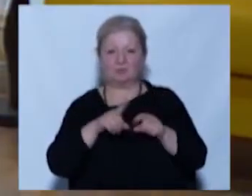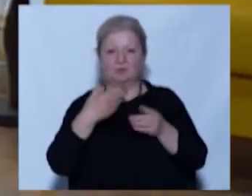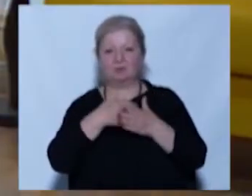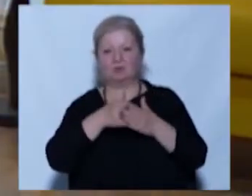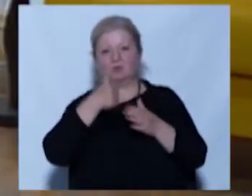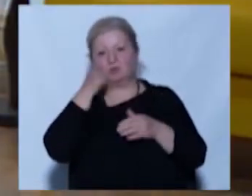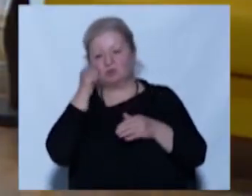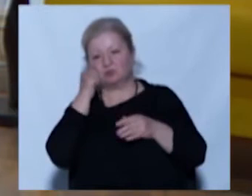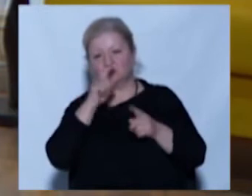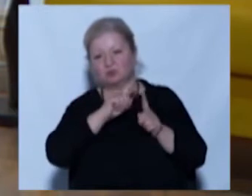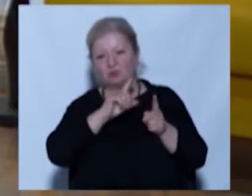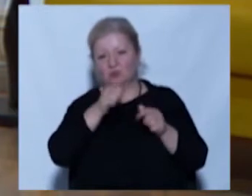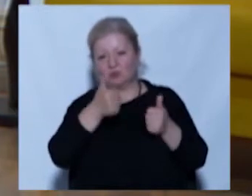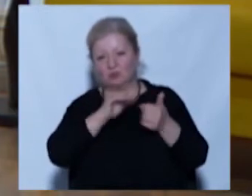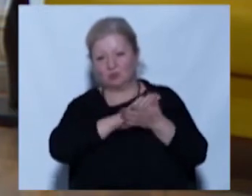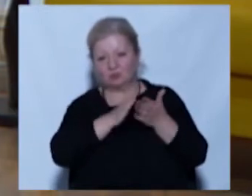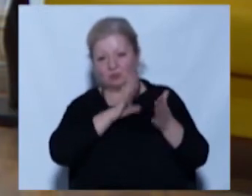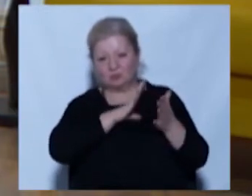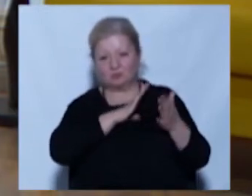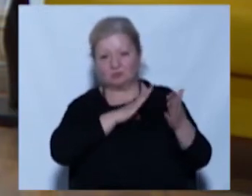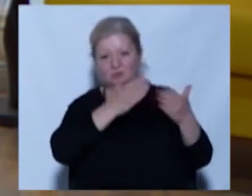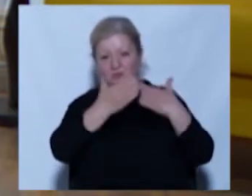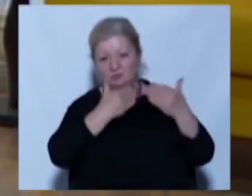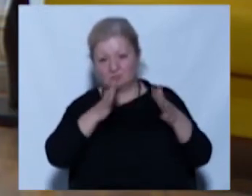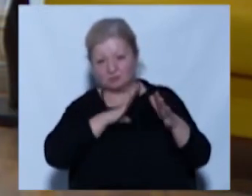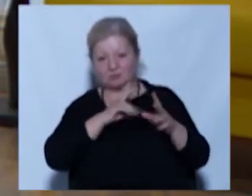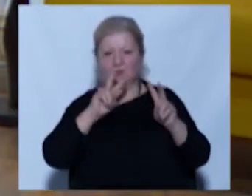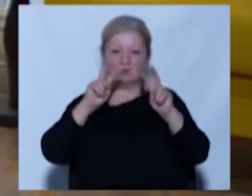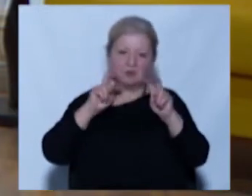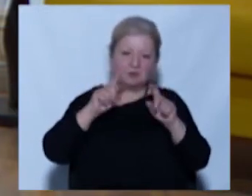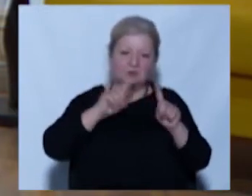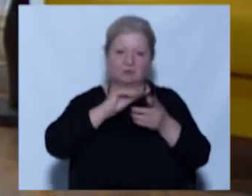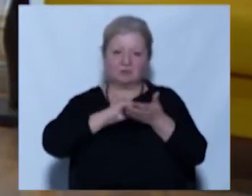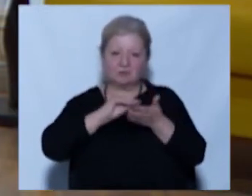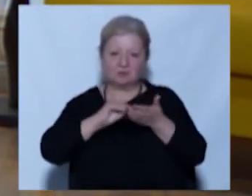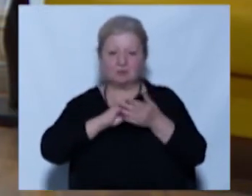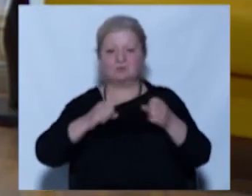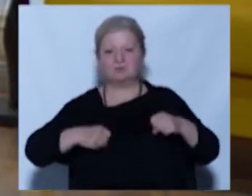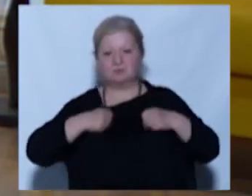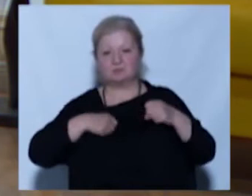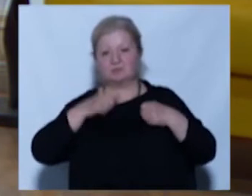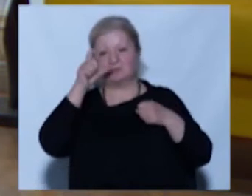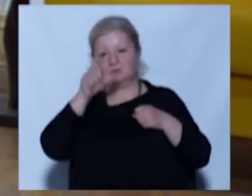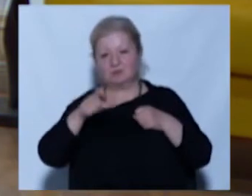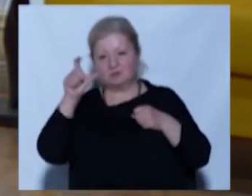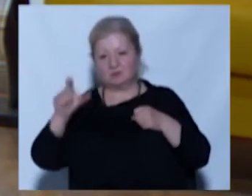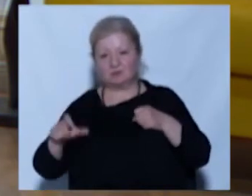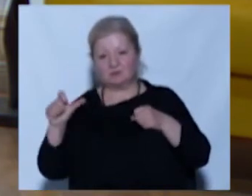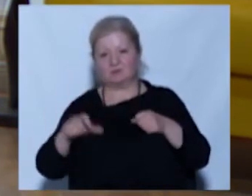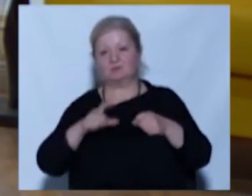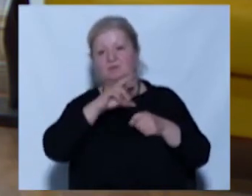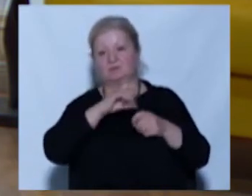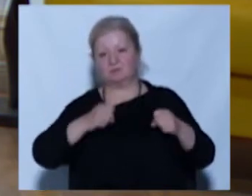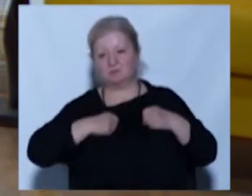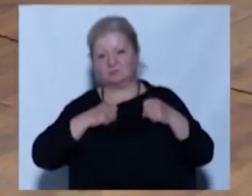გამო, თუ გუშინ რა ურთიერთობა ჰქონდათ ან თუნდაც თემის დაწერის დროს. შევეცადოთ